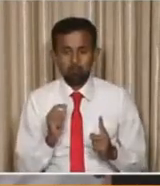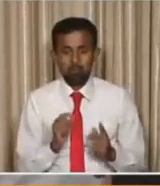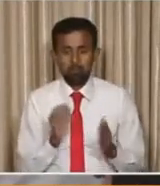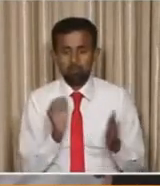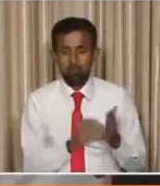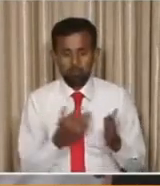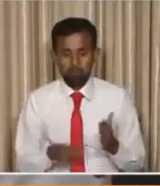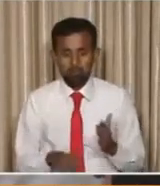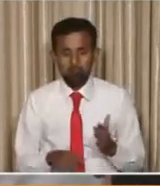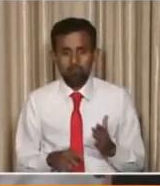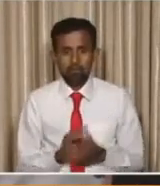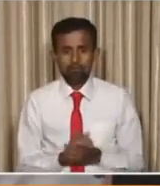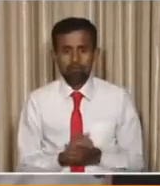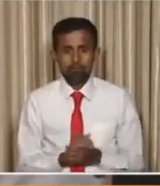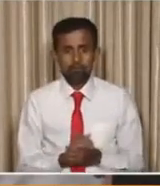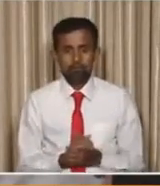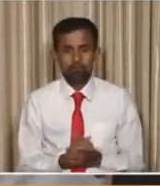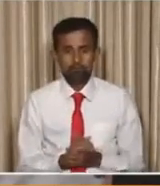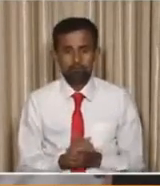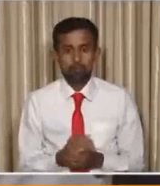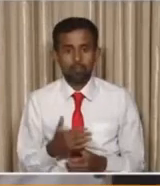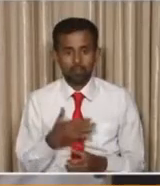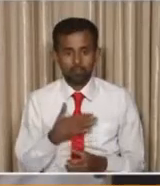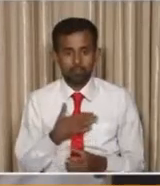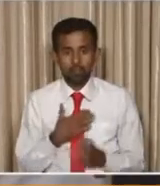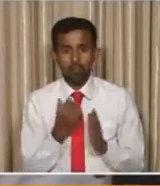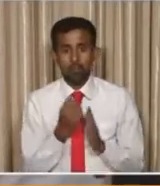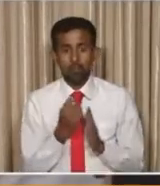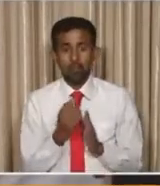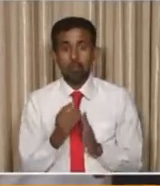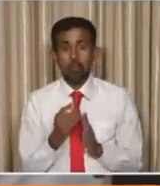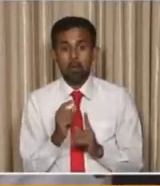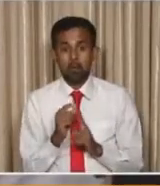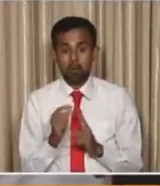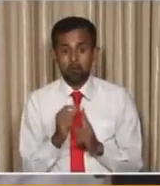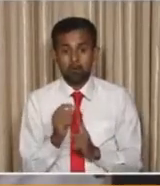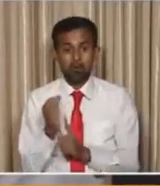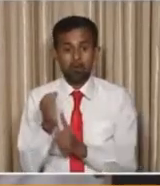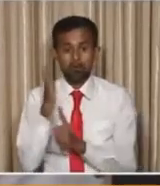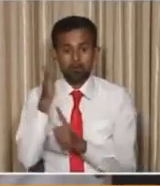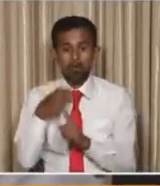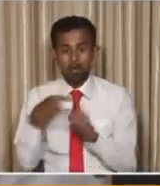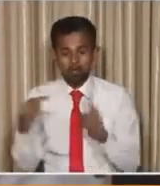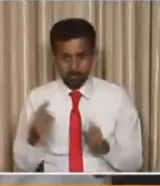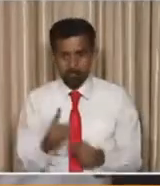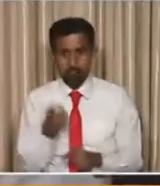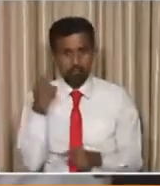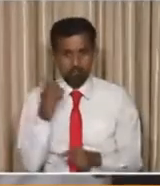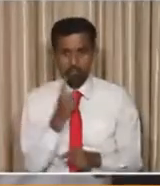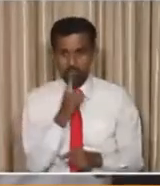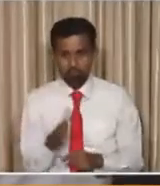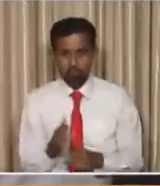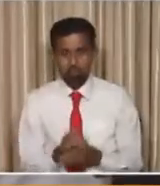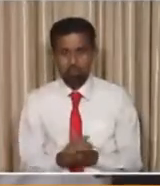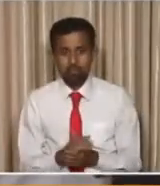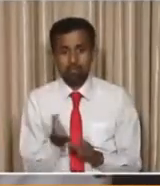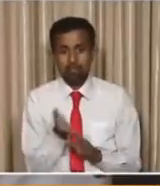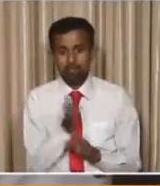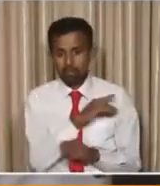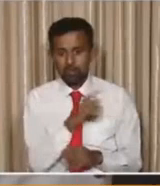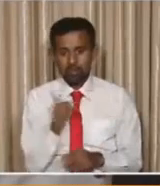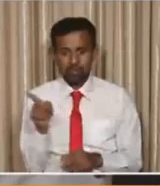කරා ඇත්ත වශයෙන්ම අපේ ව්‍යවස්ථාදායක සභාව විධායකයේ කොටසක් කියලා. ඊට ඉස්සෙල්ලා